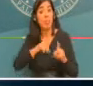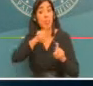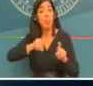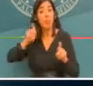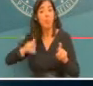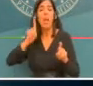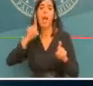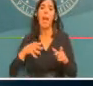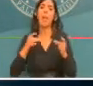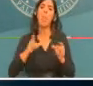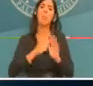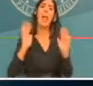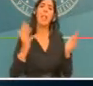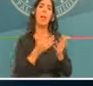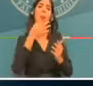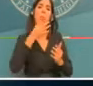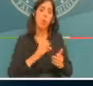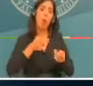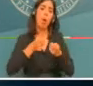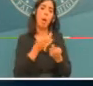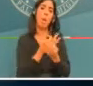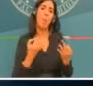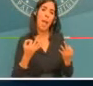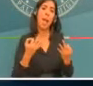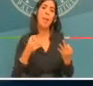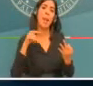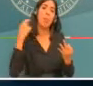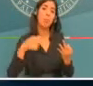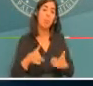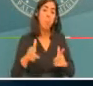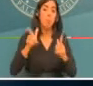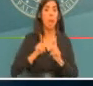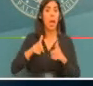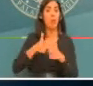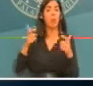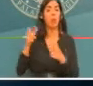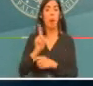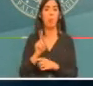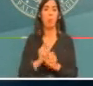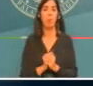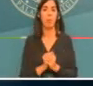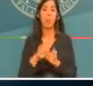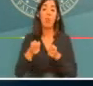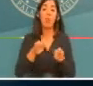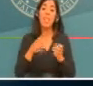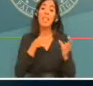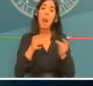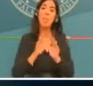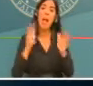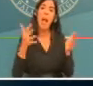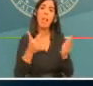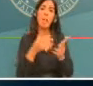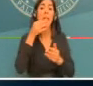permettere al nostro sistema sanitario di offrire una risposta efficiente garantire cure ricoveri